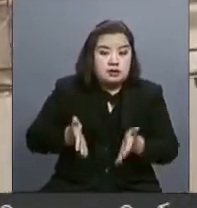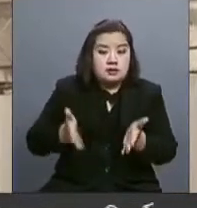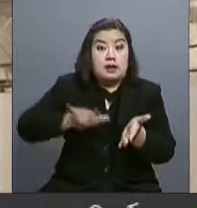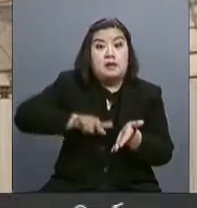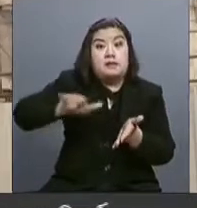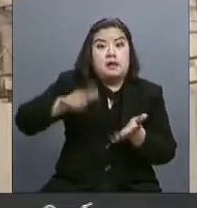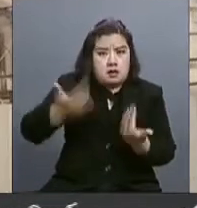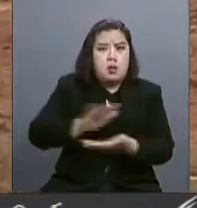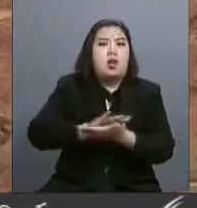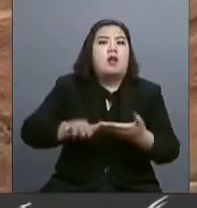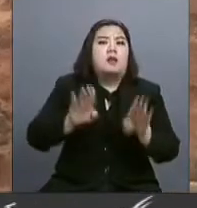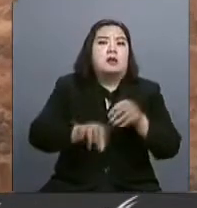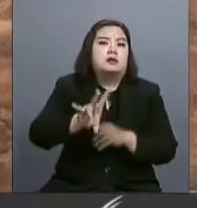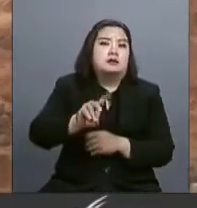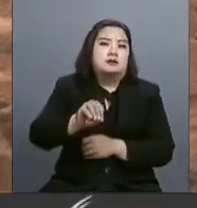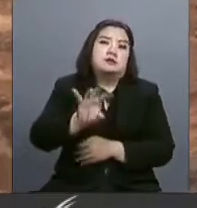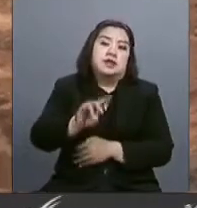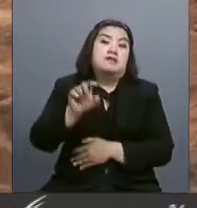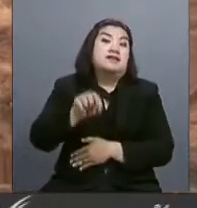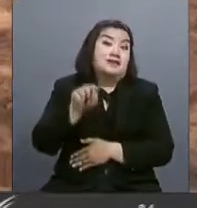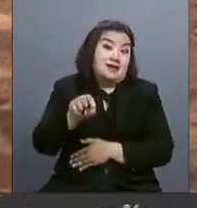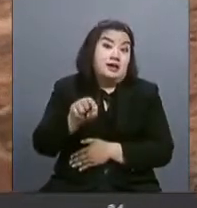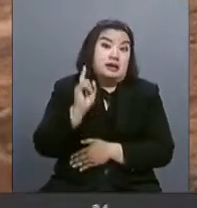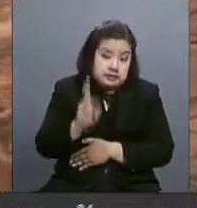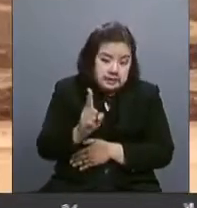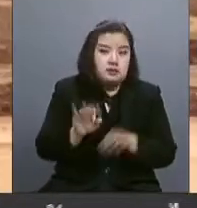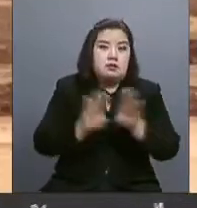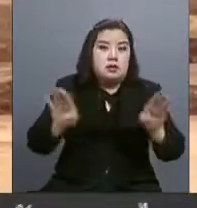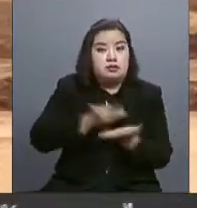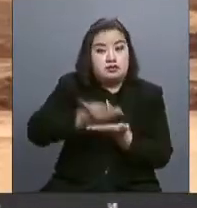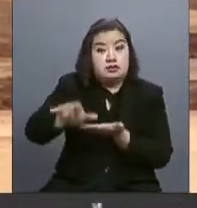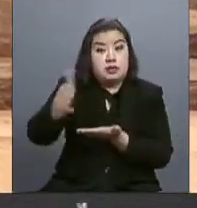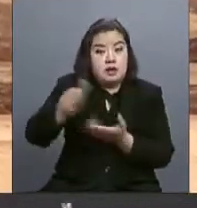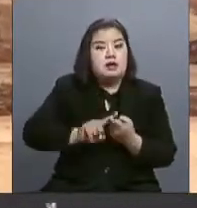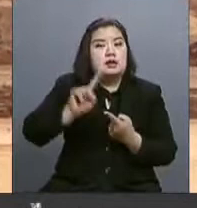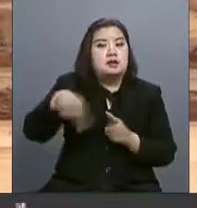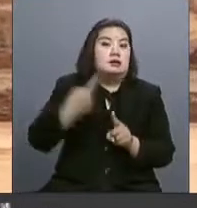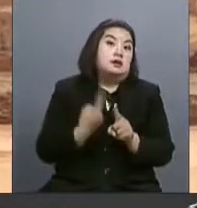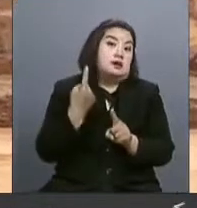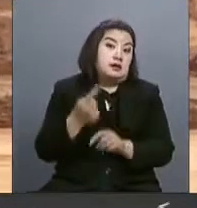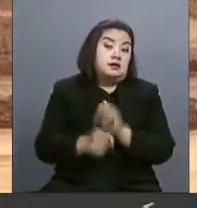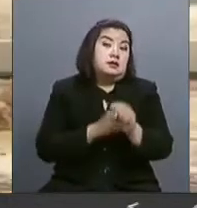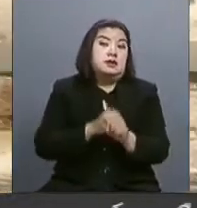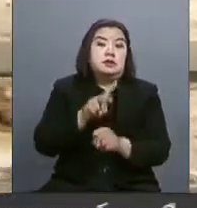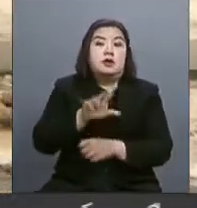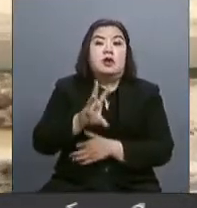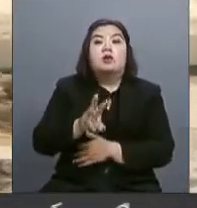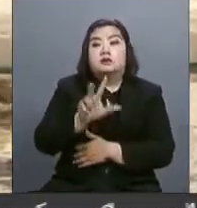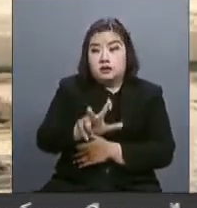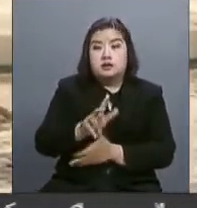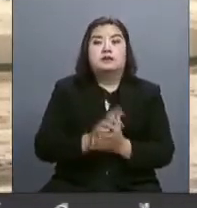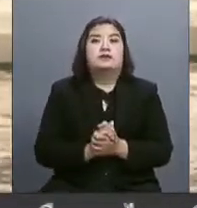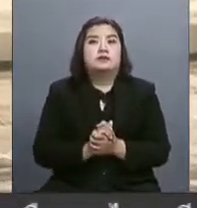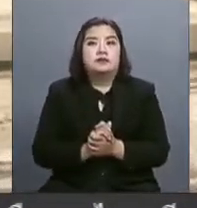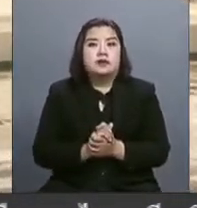อยละ47คาดว่าจะเปิดให้บริการอย่างเป็นทางการในวันที่1มกราคม2563เ